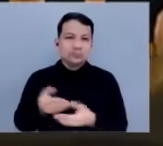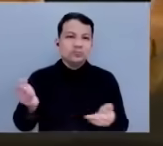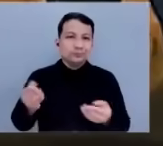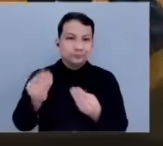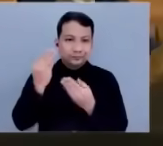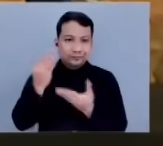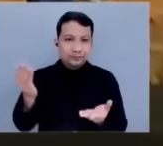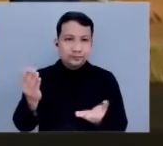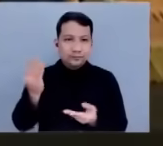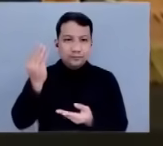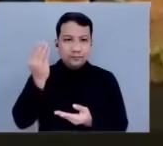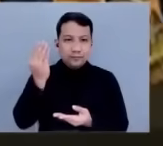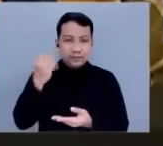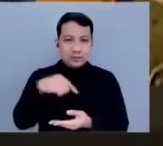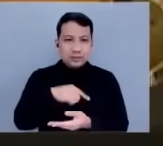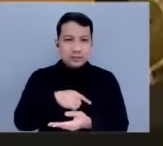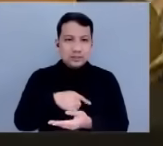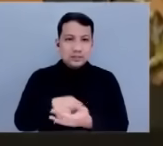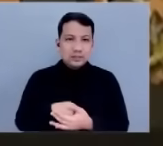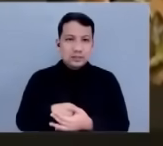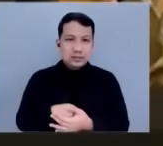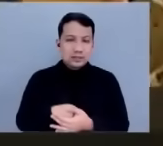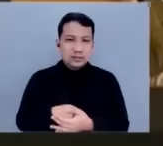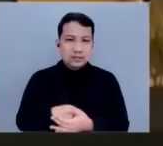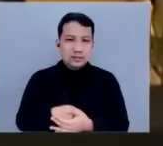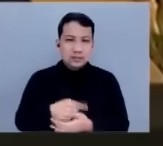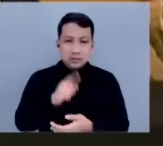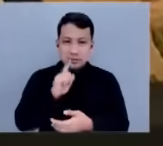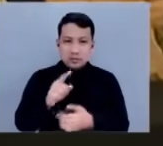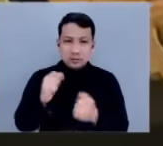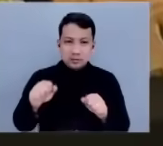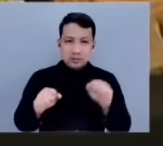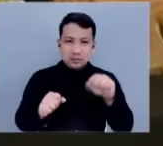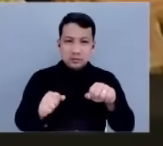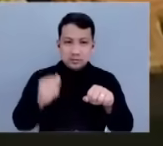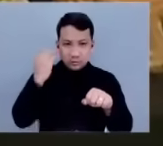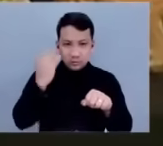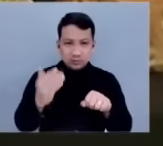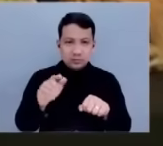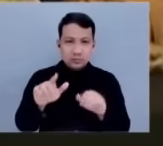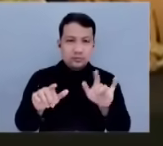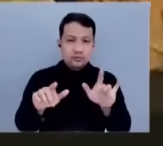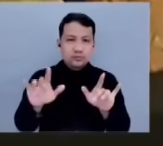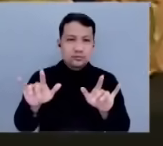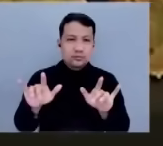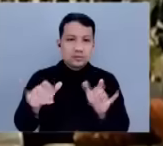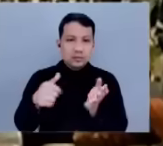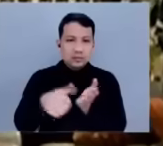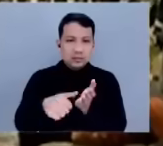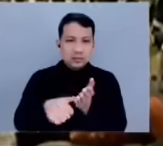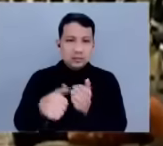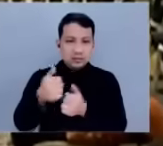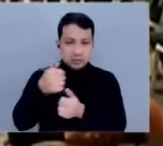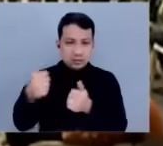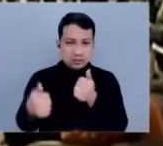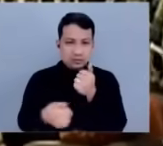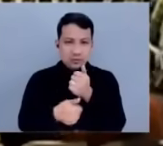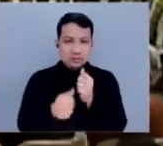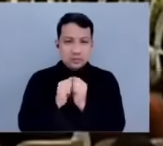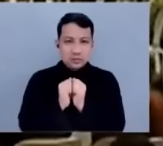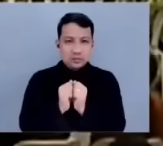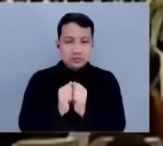ng statement ang kampo ni Pacquiao. Kinumpirma nilang tatakbo sa 2025 senatorial race ang dating senador sa ilalim ng tiket